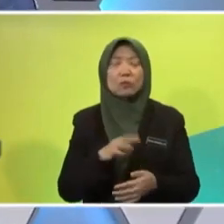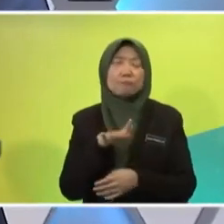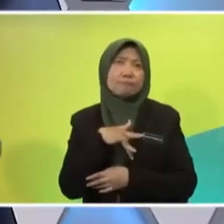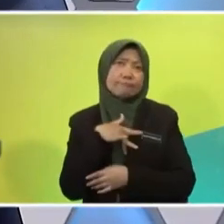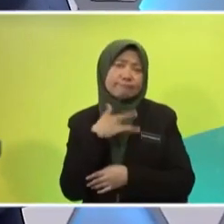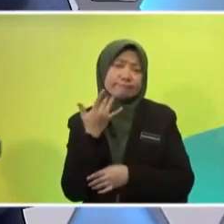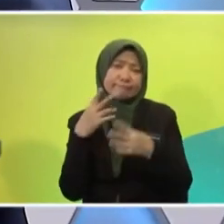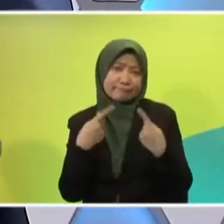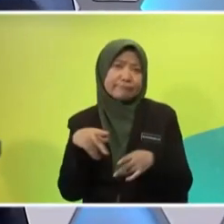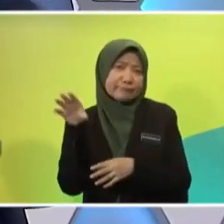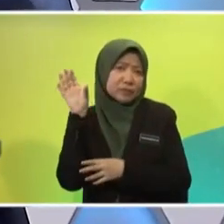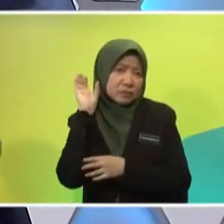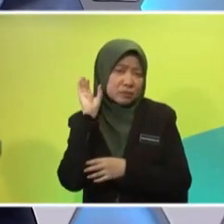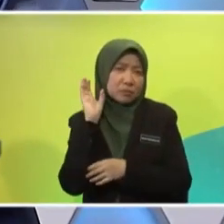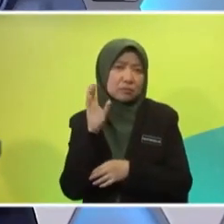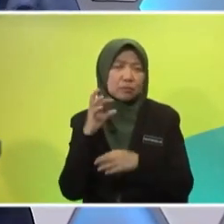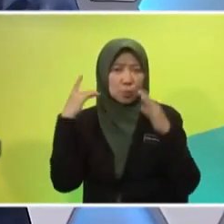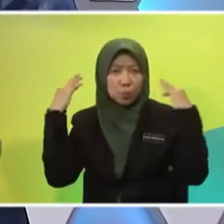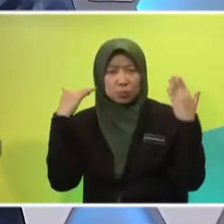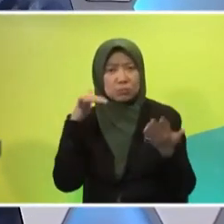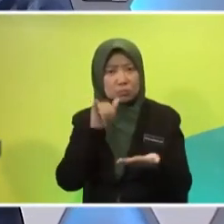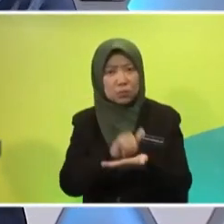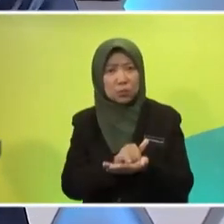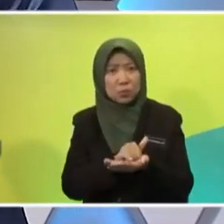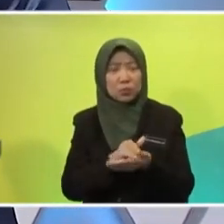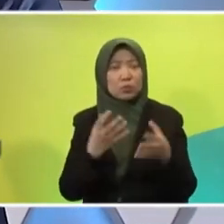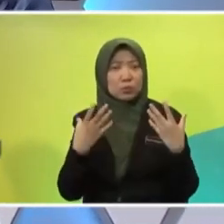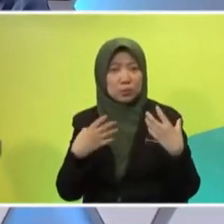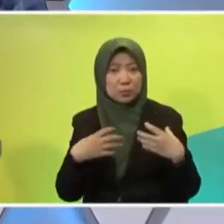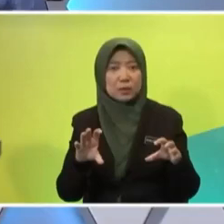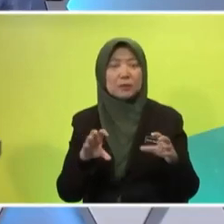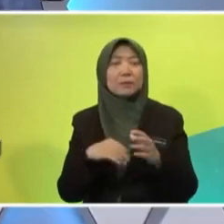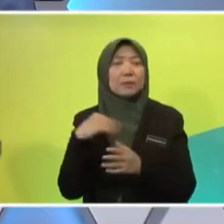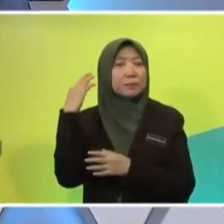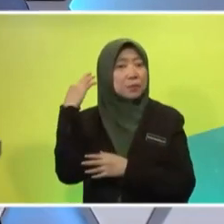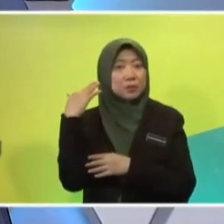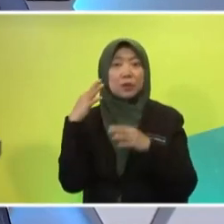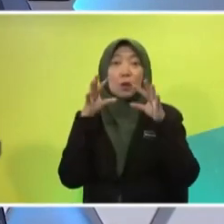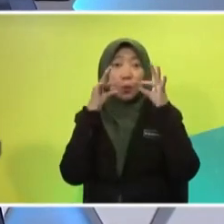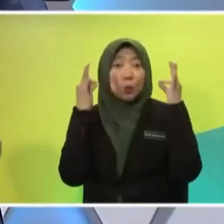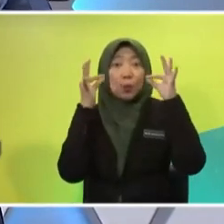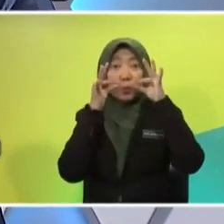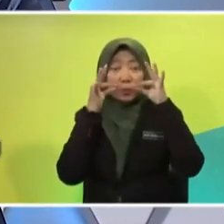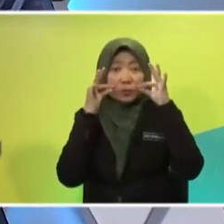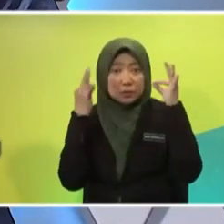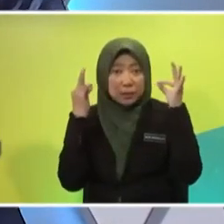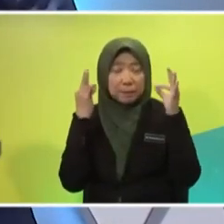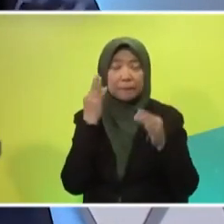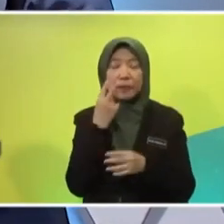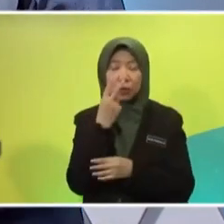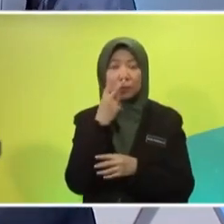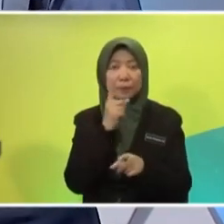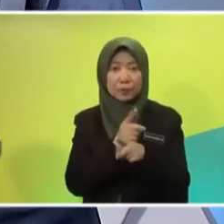cikgu saya pernah dengarlah bunyi ni. Aha. Okey, saya cubalah. Bunyinya ialah kucing. Okey, kita tengok